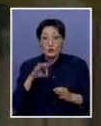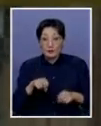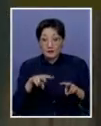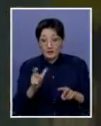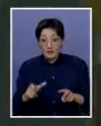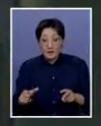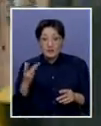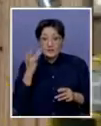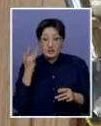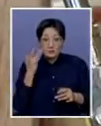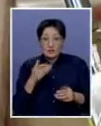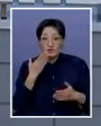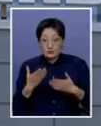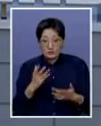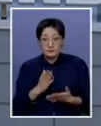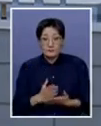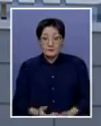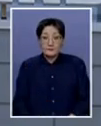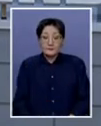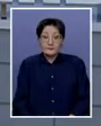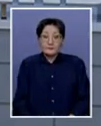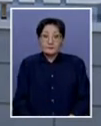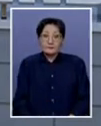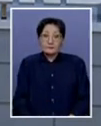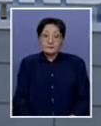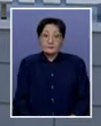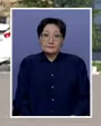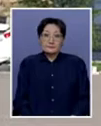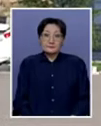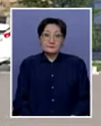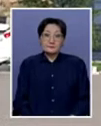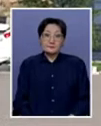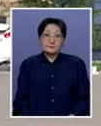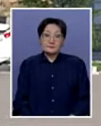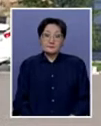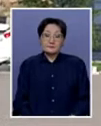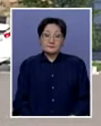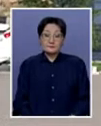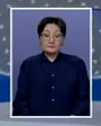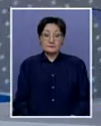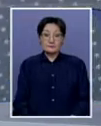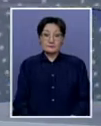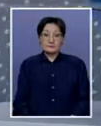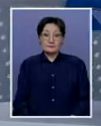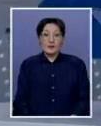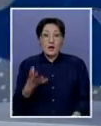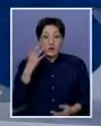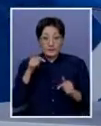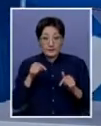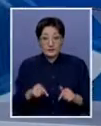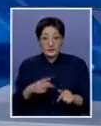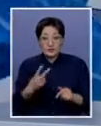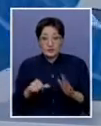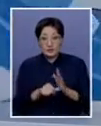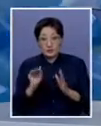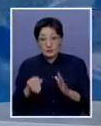мамандар қашанда сұранысқа ие. Ұлаға тарғын Нұрбол Сазабеков, Алматы телеарнасы. Алматыда